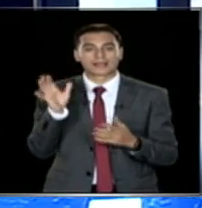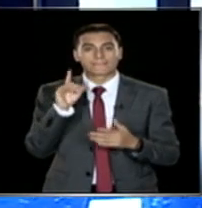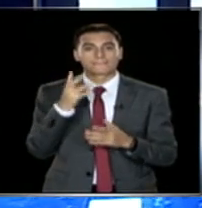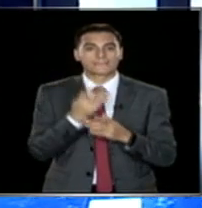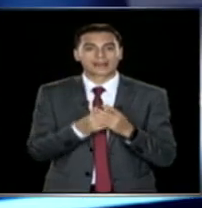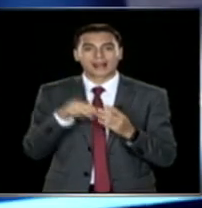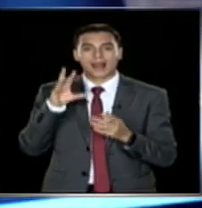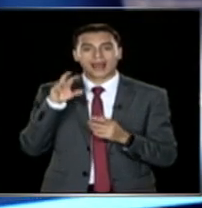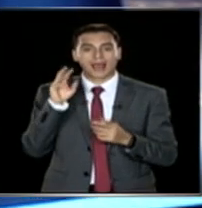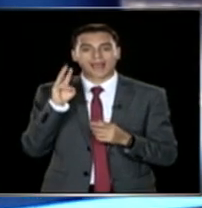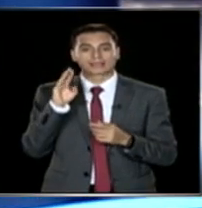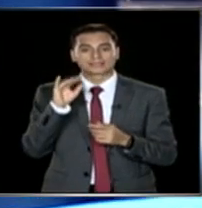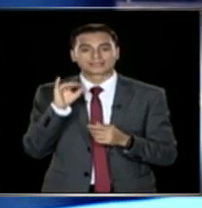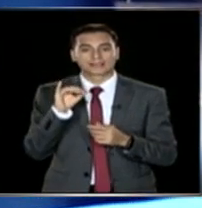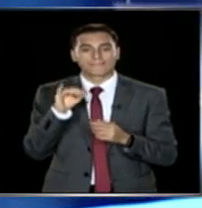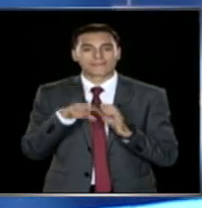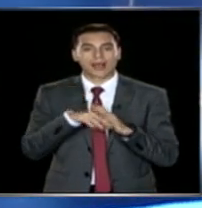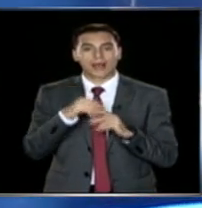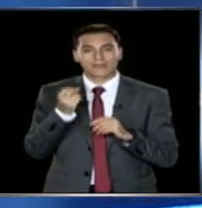جنوب مصر؟